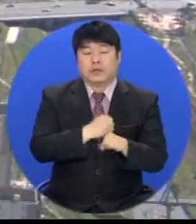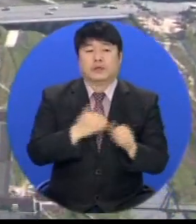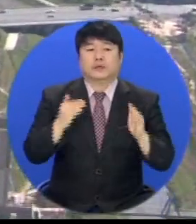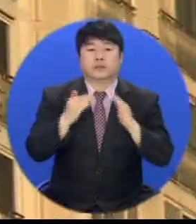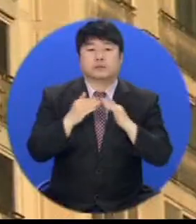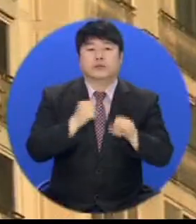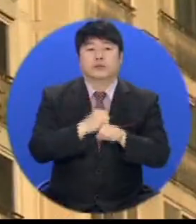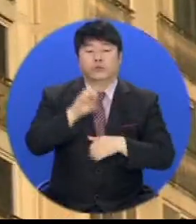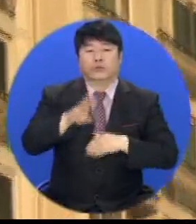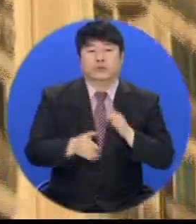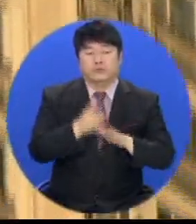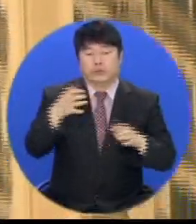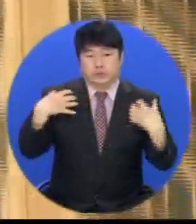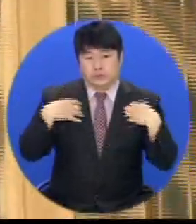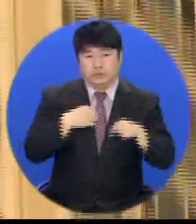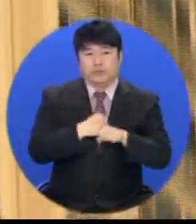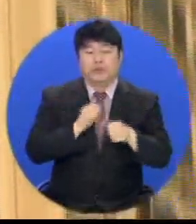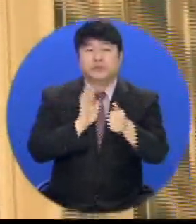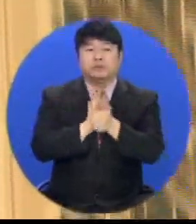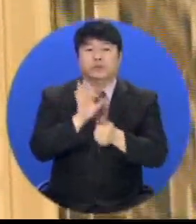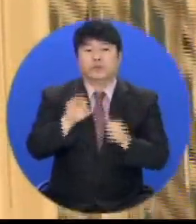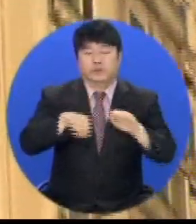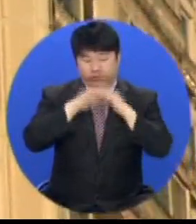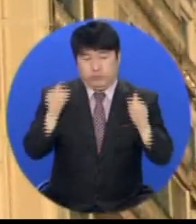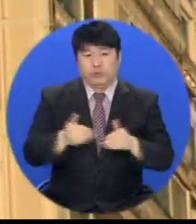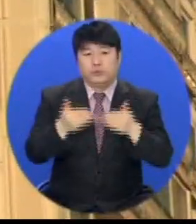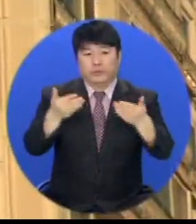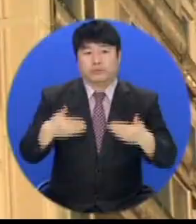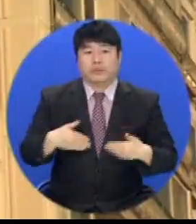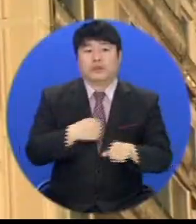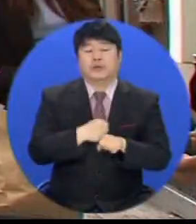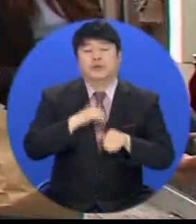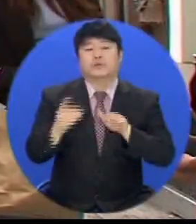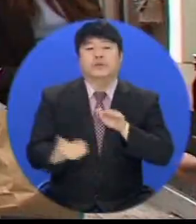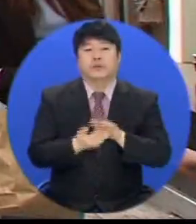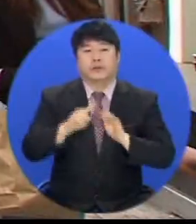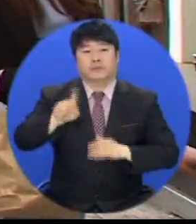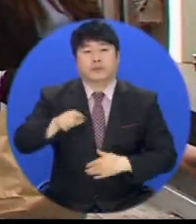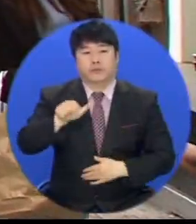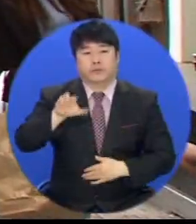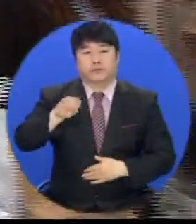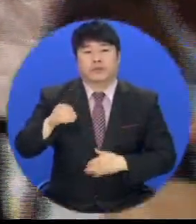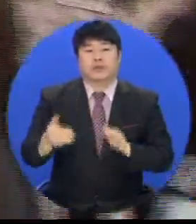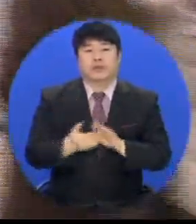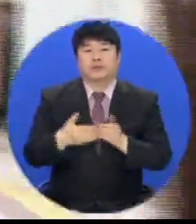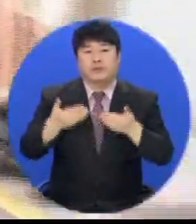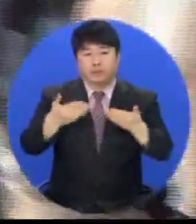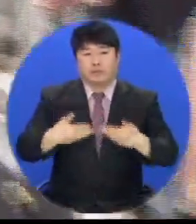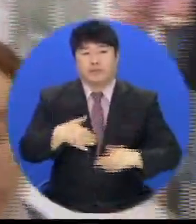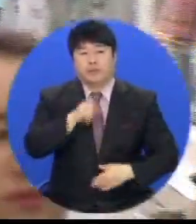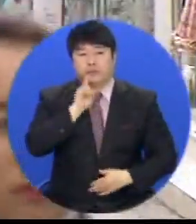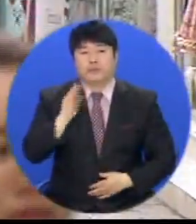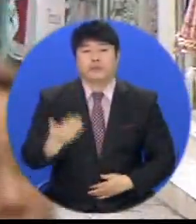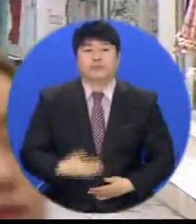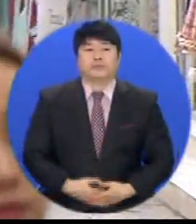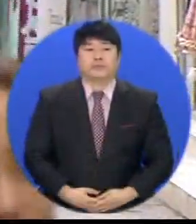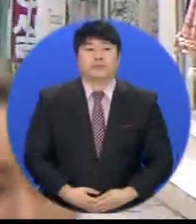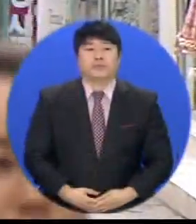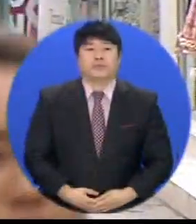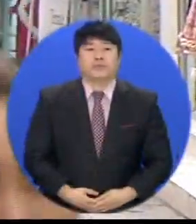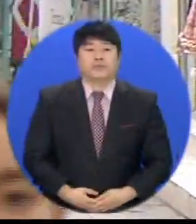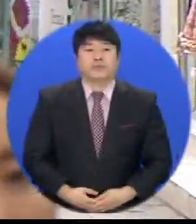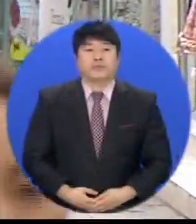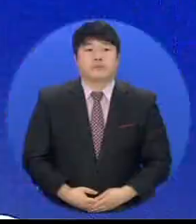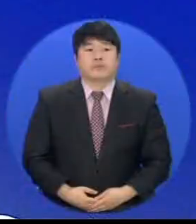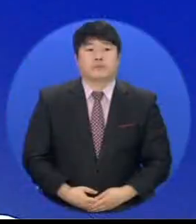가구에서는 광주시와 정부의 지원금을 모두 받을 경우 최대 150만 원까지 수령할 수 있게 됐습니다.